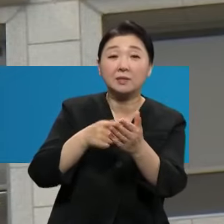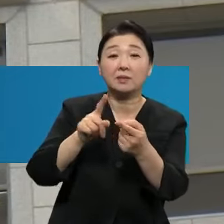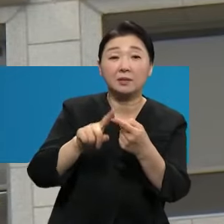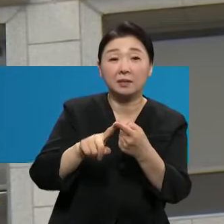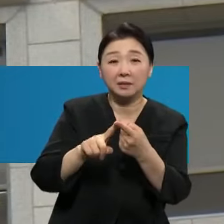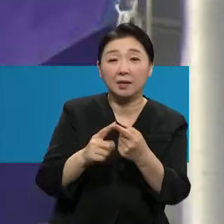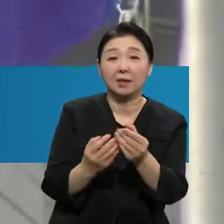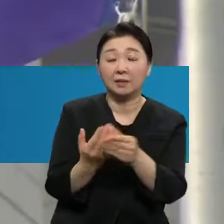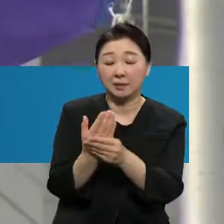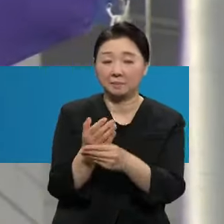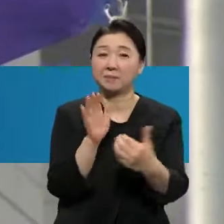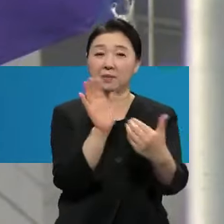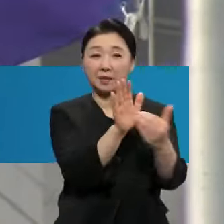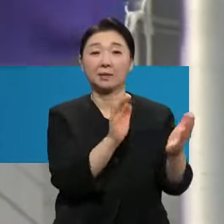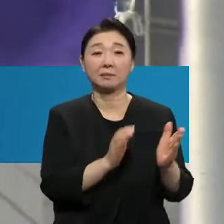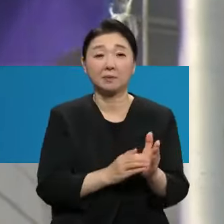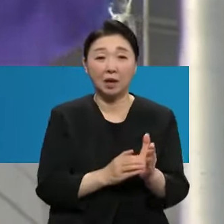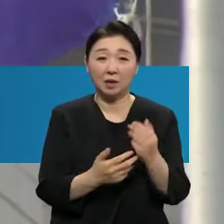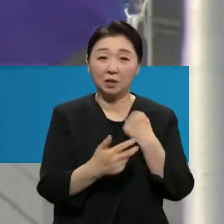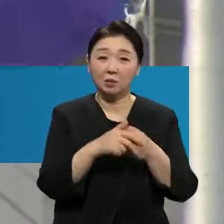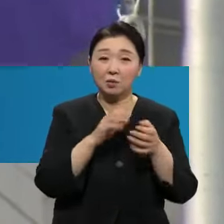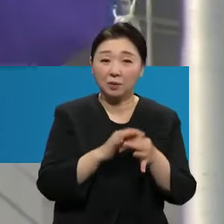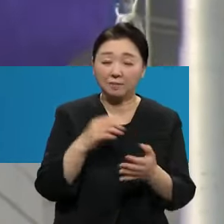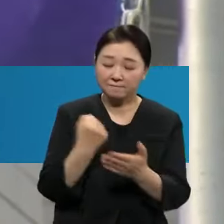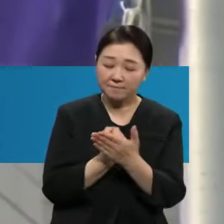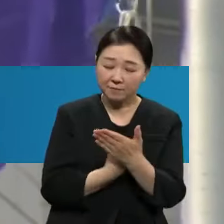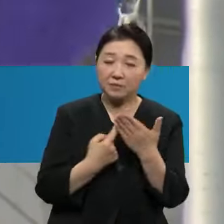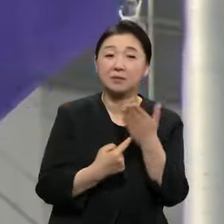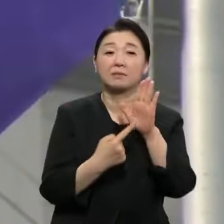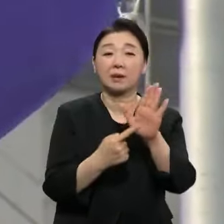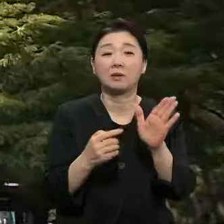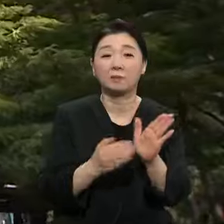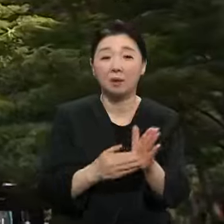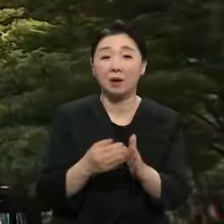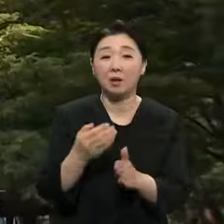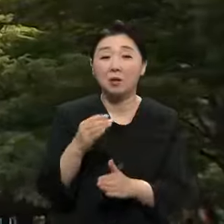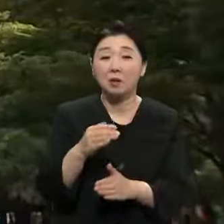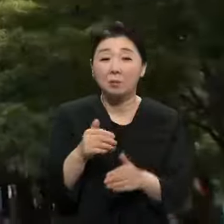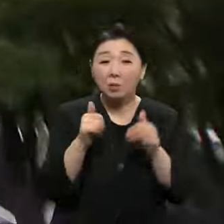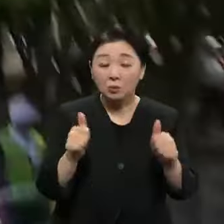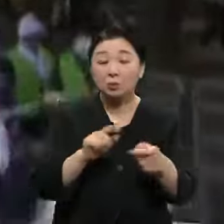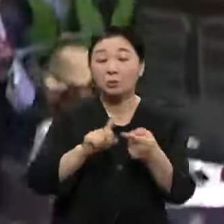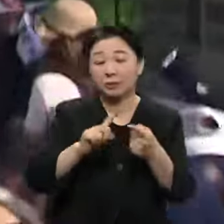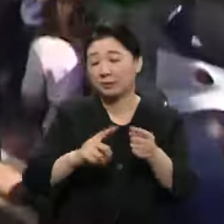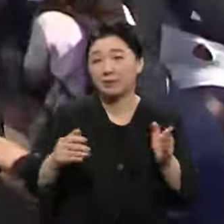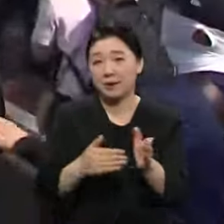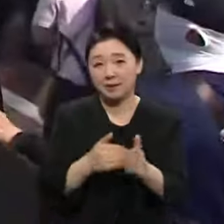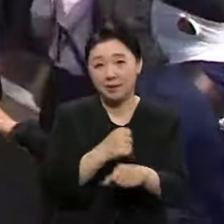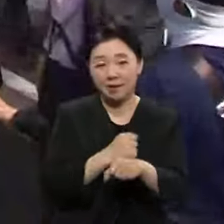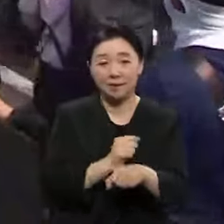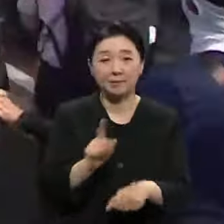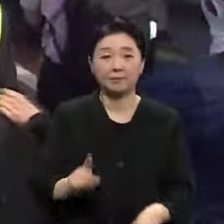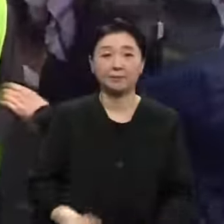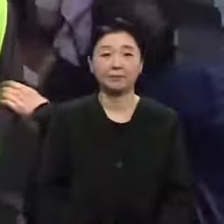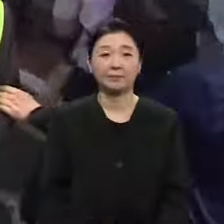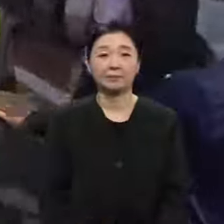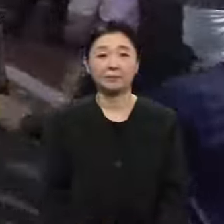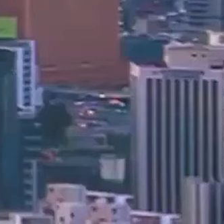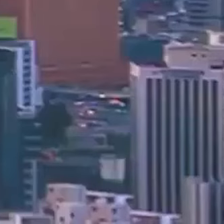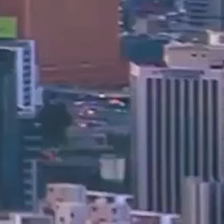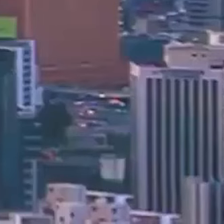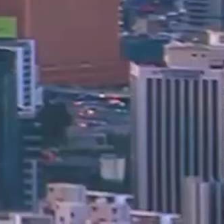재항고 사건을 기각했습니다 의료는 유감의 뜻을 밝히고 보한 소송으로 끝까지 다루겠다 방침입니다